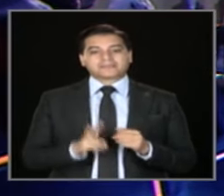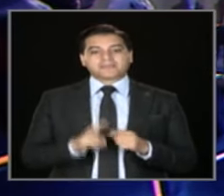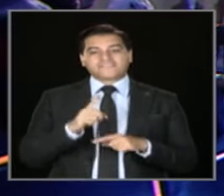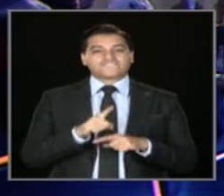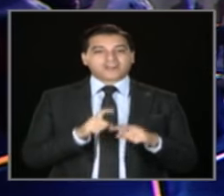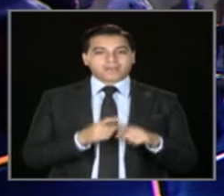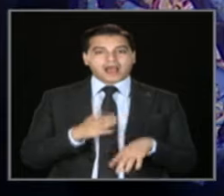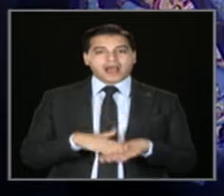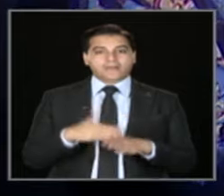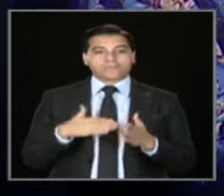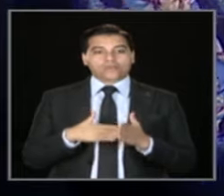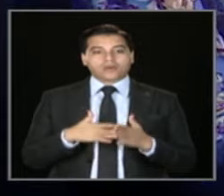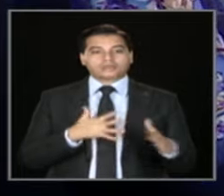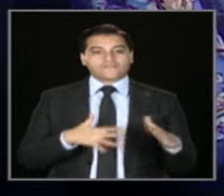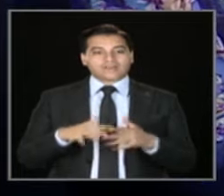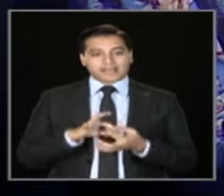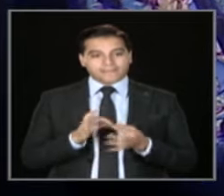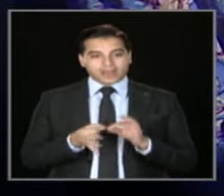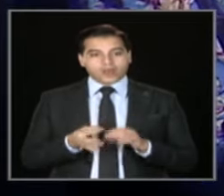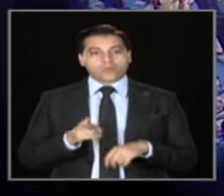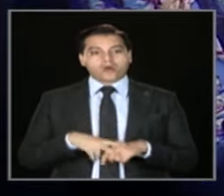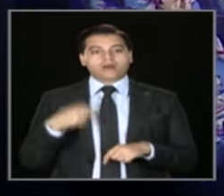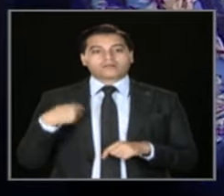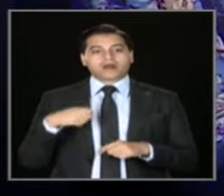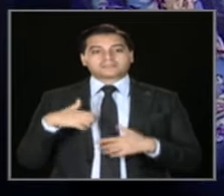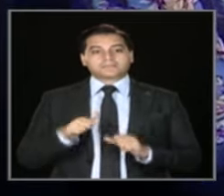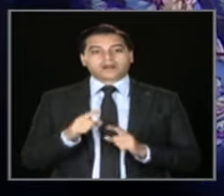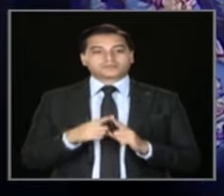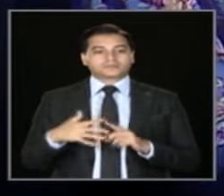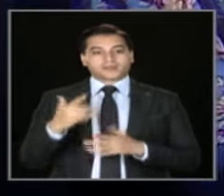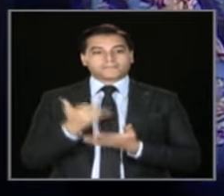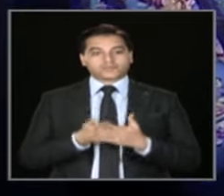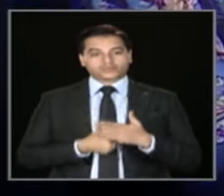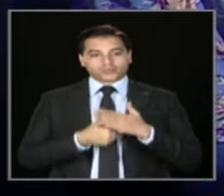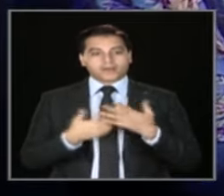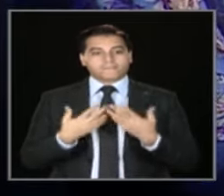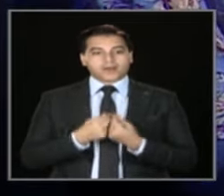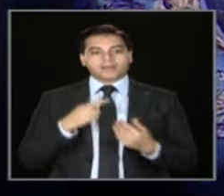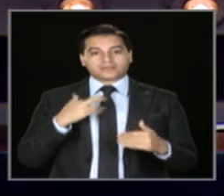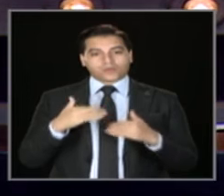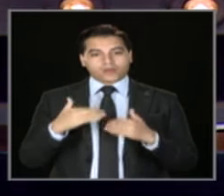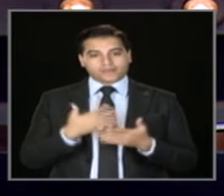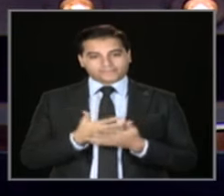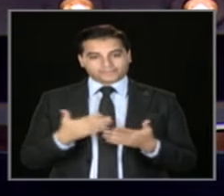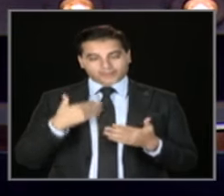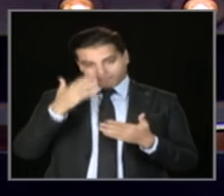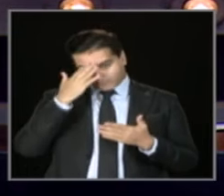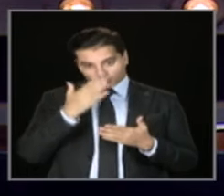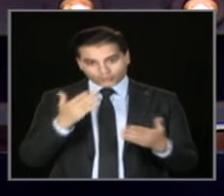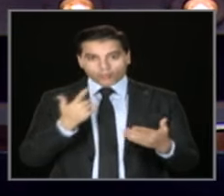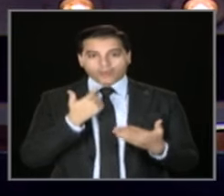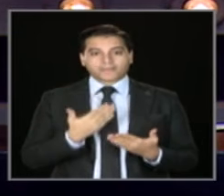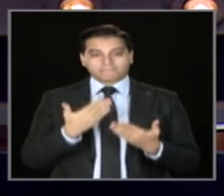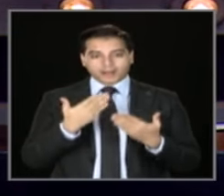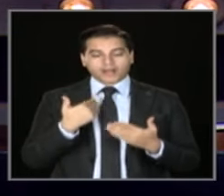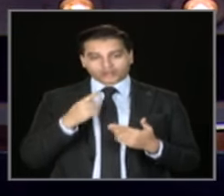من موظفين الجمعيه من زوي الهما رئيس مجلس الاداره مدام صبرين جميل برضو منساوي الهم بشكرك وبتمنى ان شاء